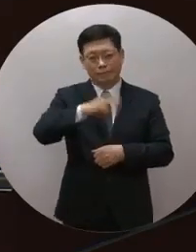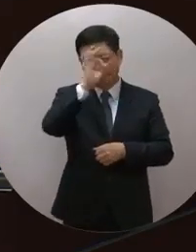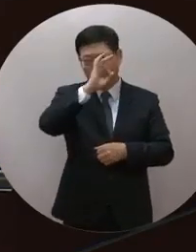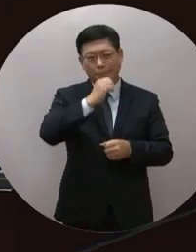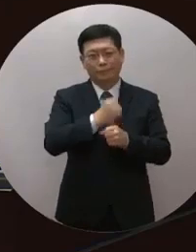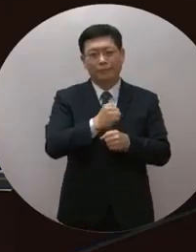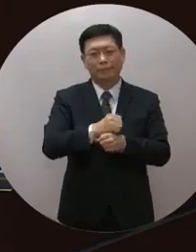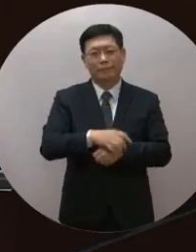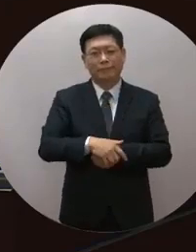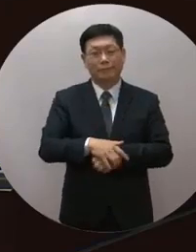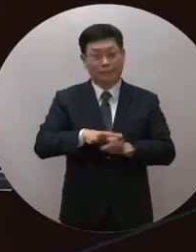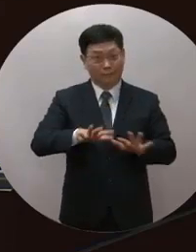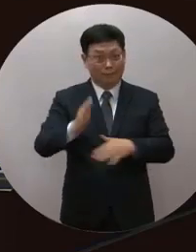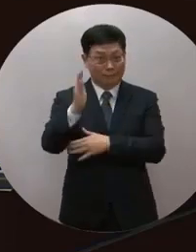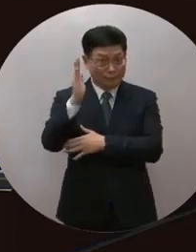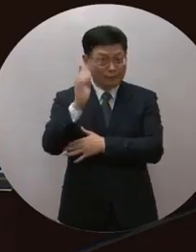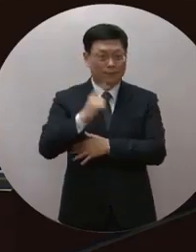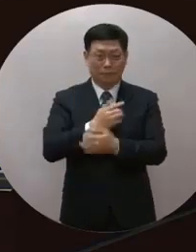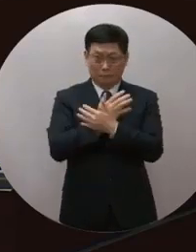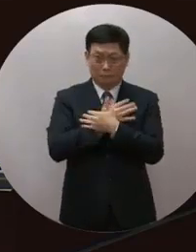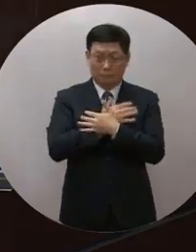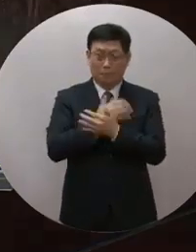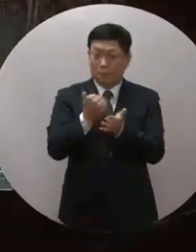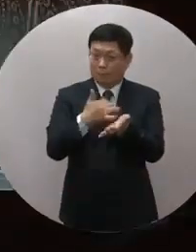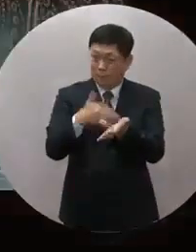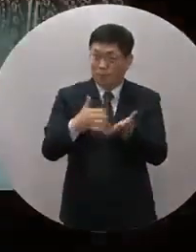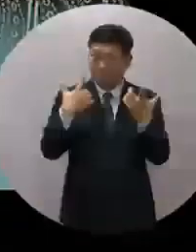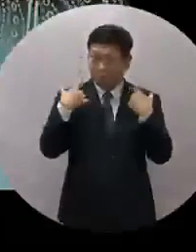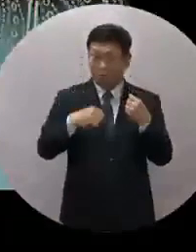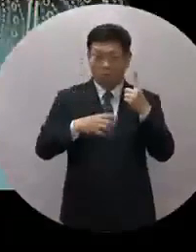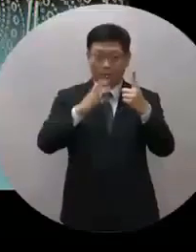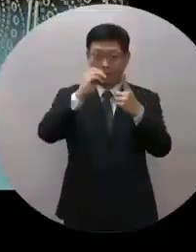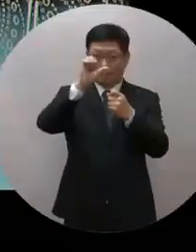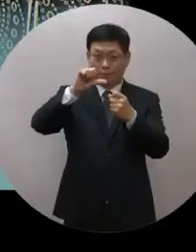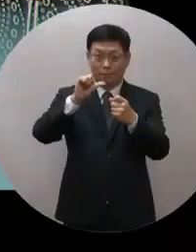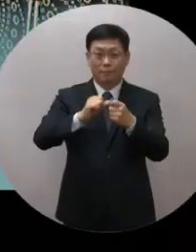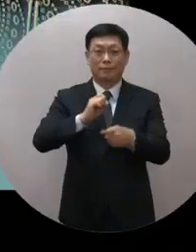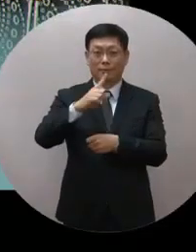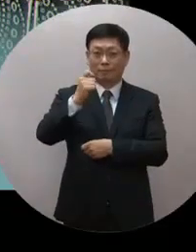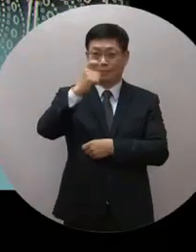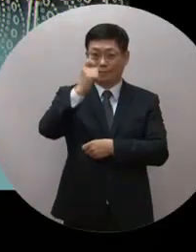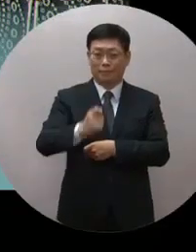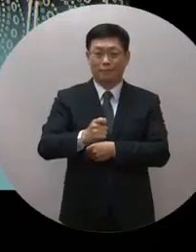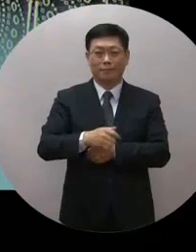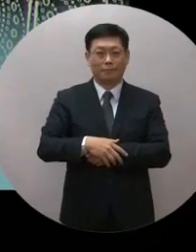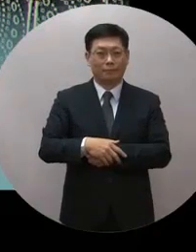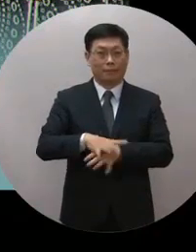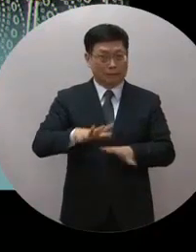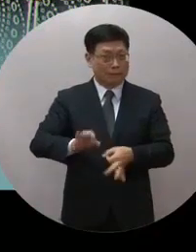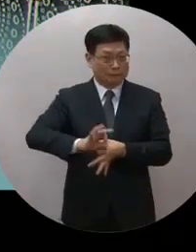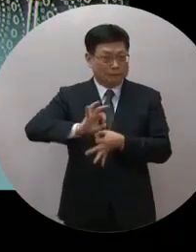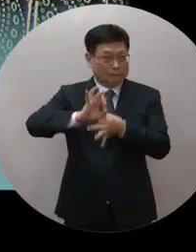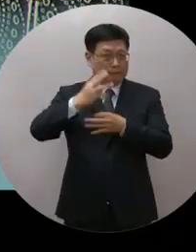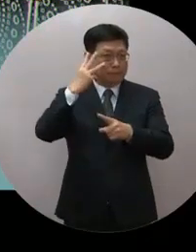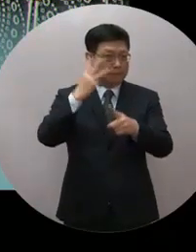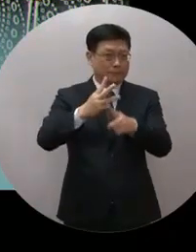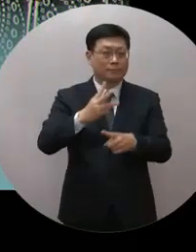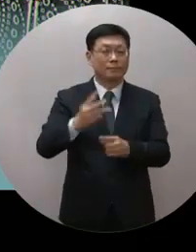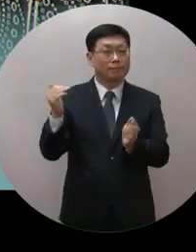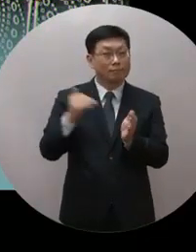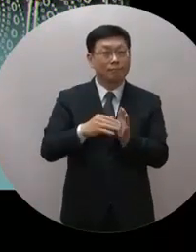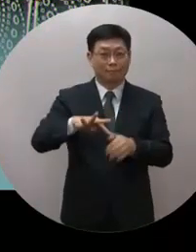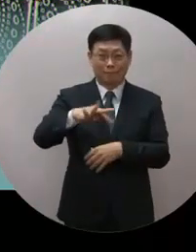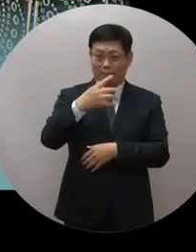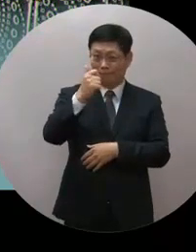工，政府的育儿预算从105年150亿元成长3倍